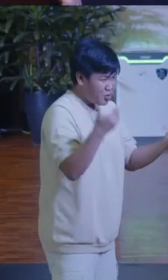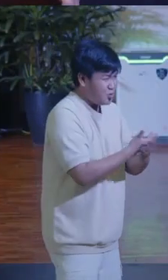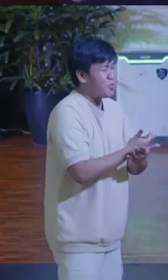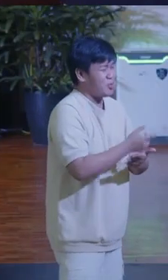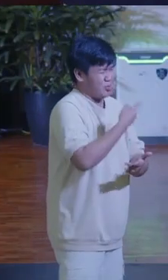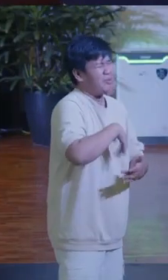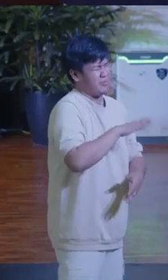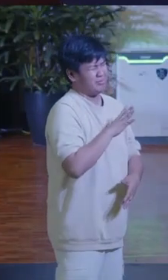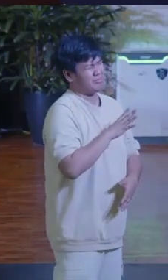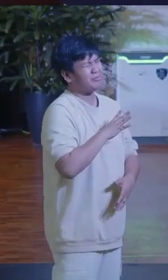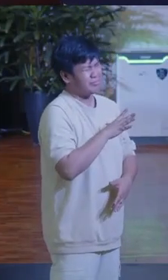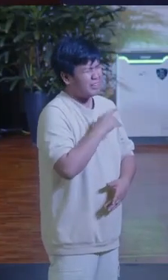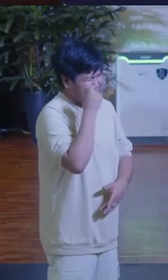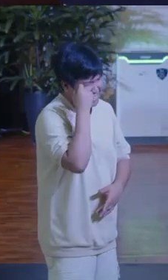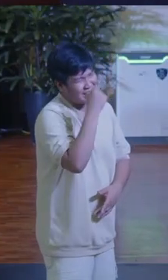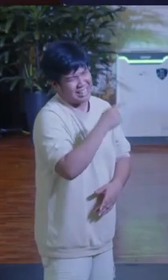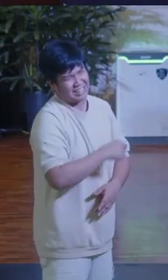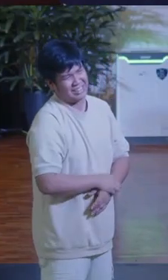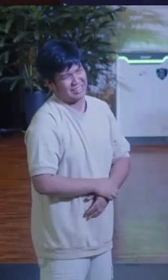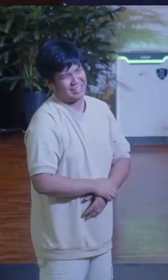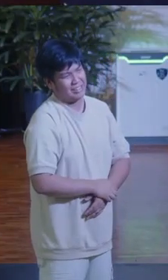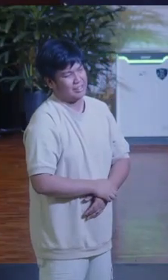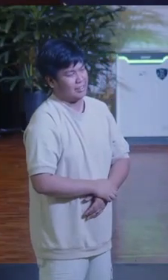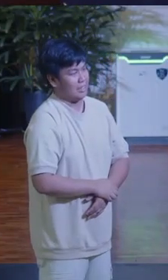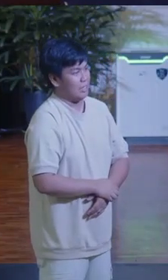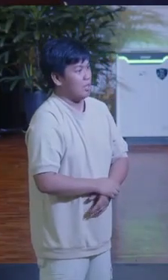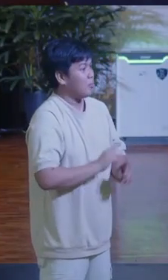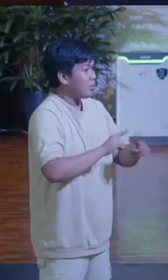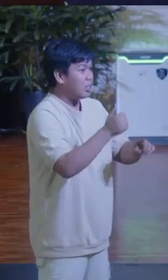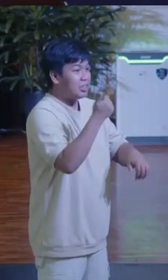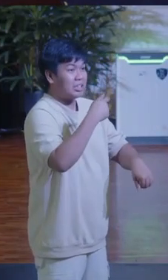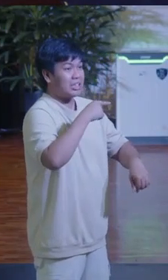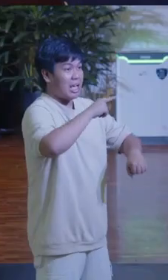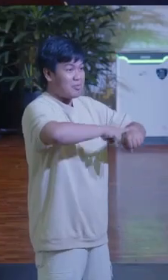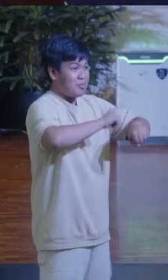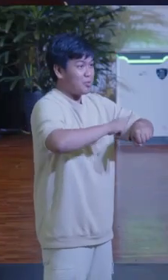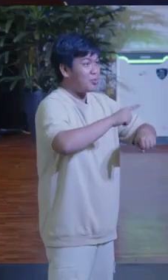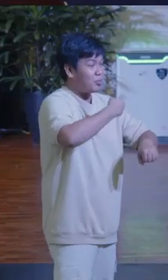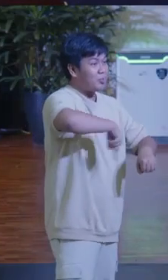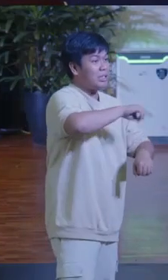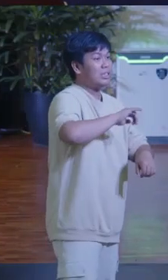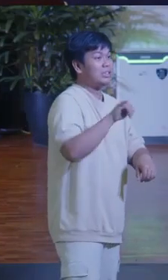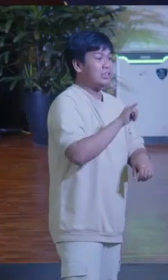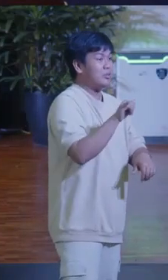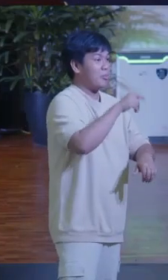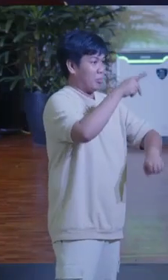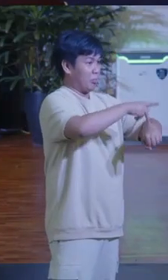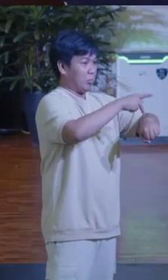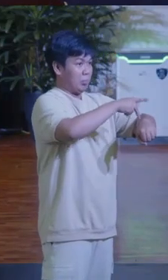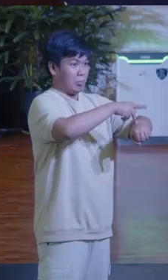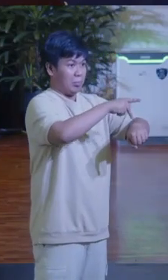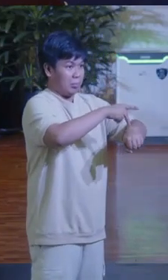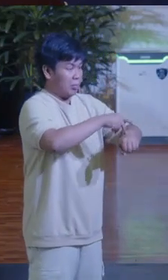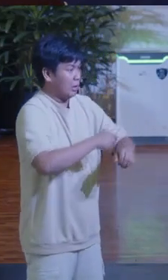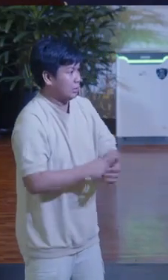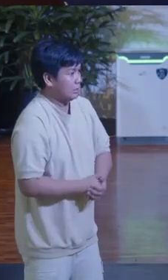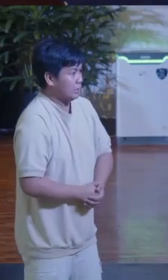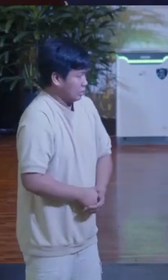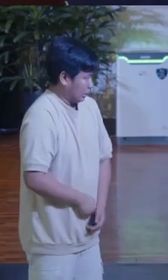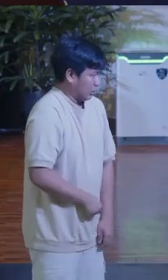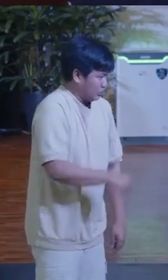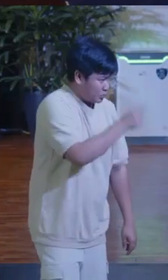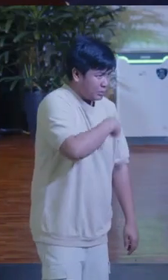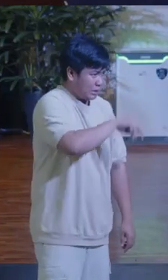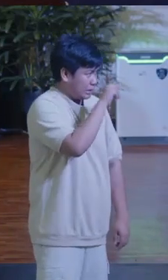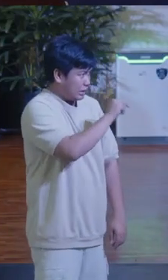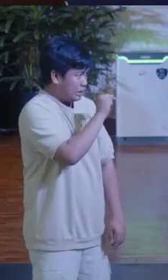madalas ganyan din tayo. Bumibigay tayo sa pangangailangan na makisama sa iba sa ngalan ng katahimikan para